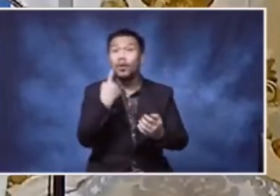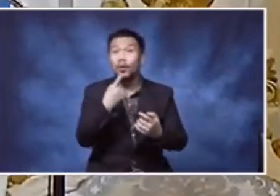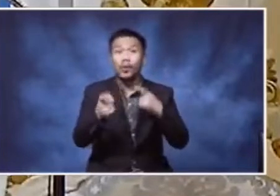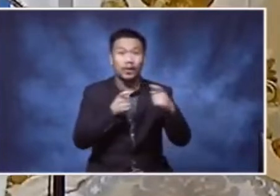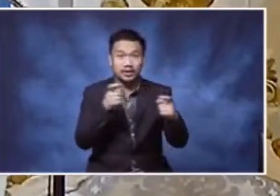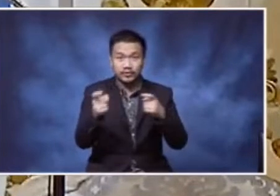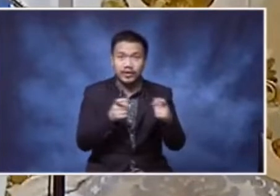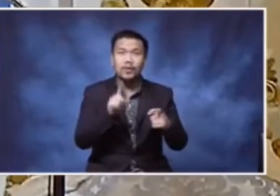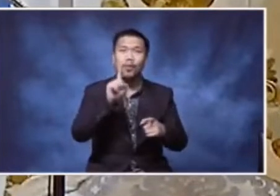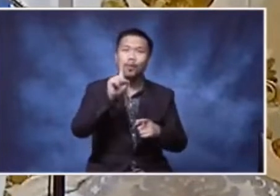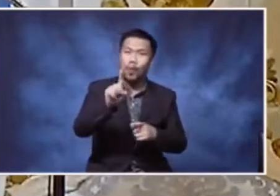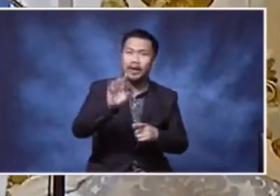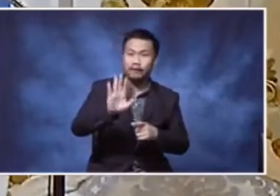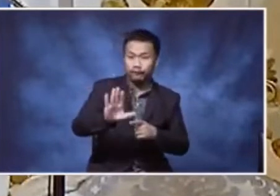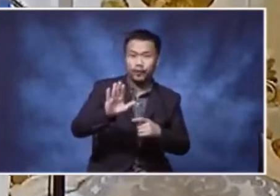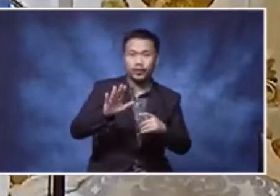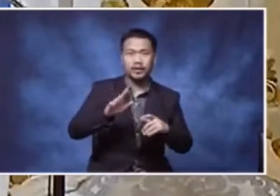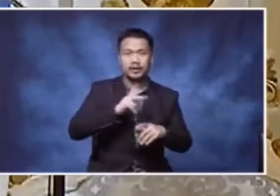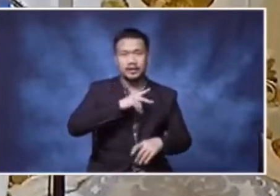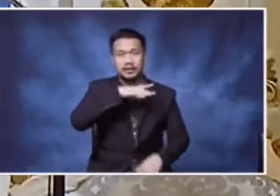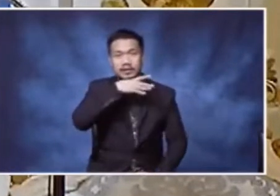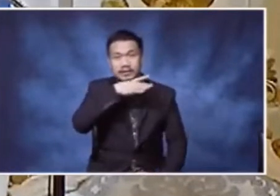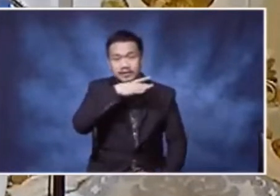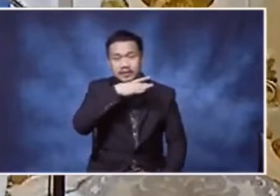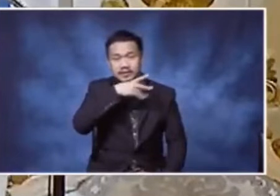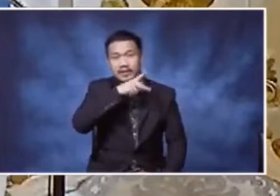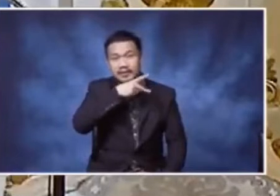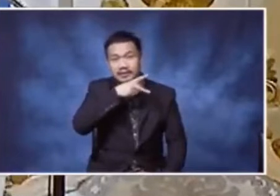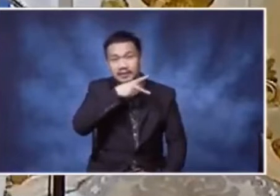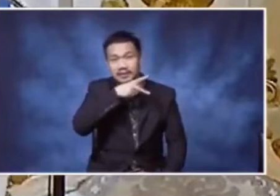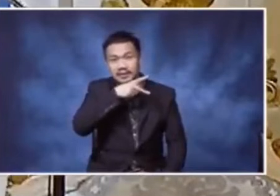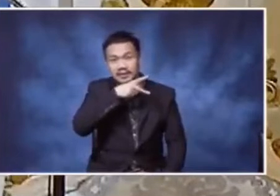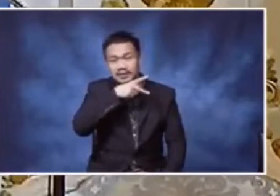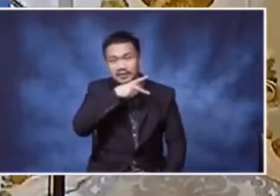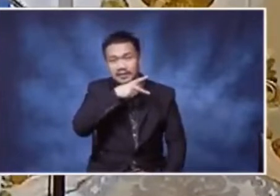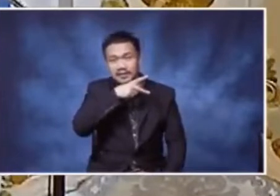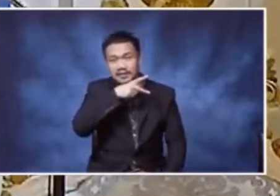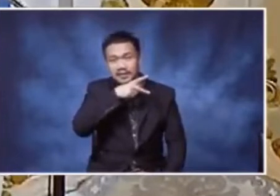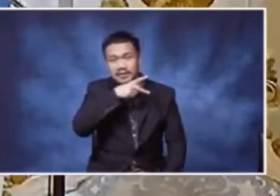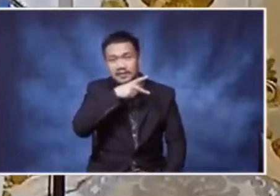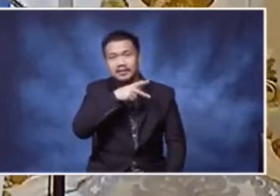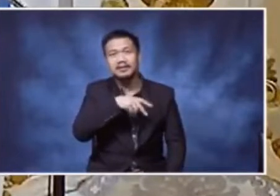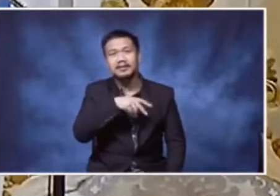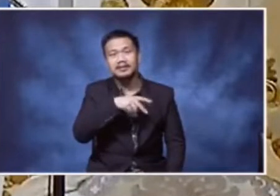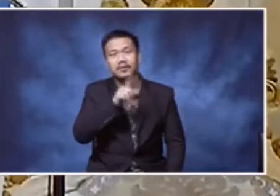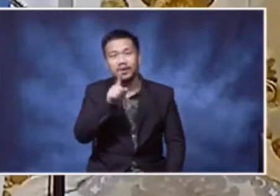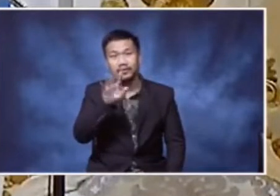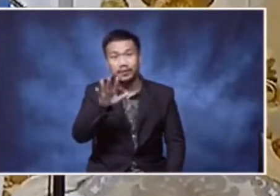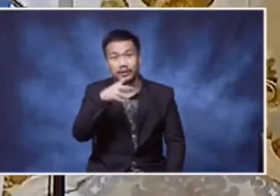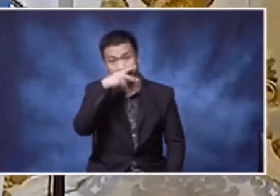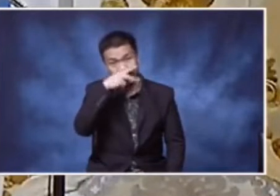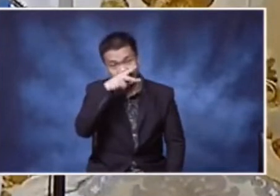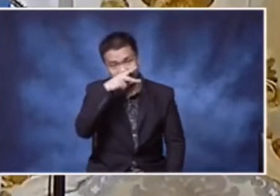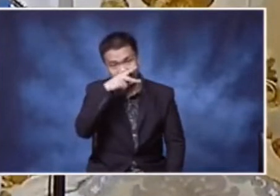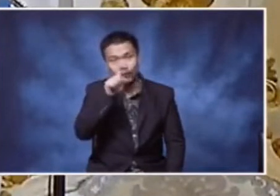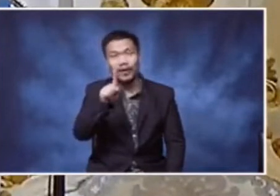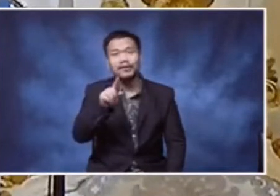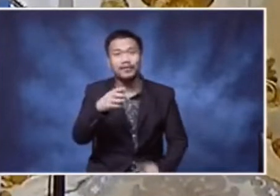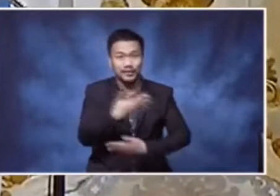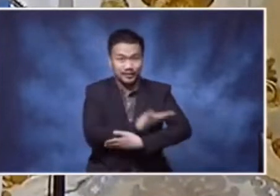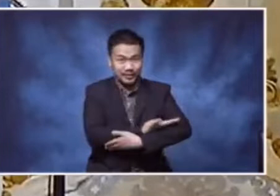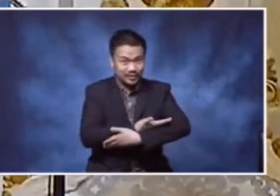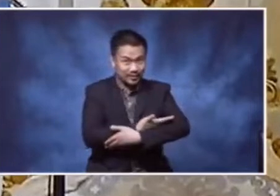maghahari ang isa sa mga anak mo. At hindi lang na palaging ang mga hari ng Israel ay galing sa